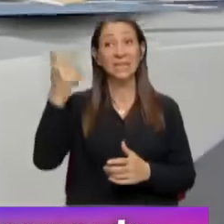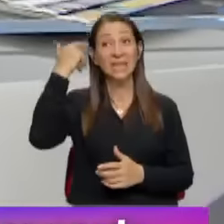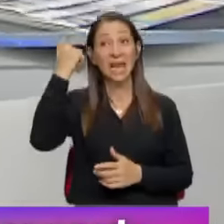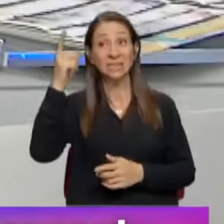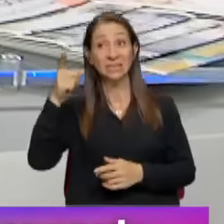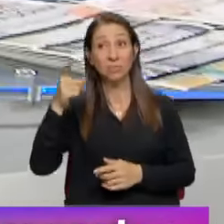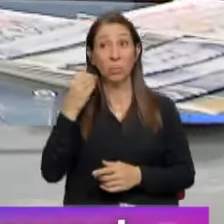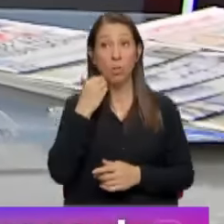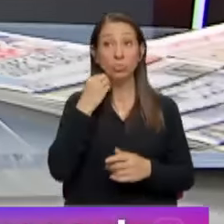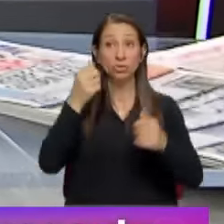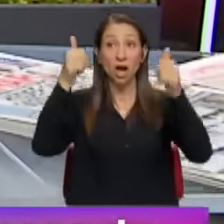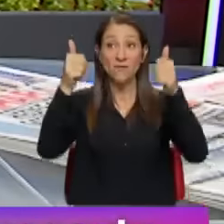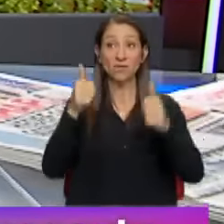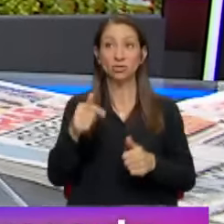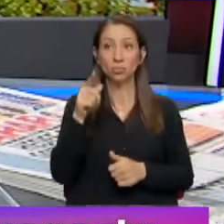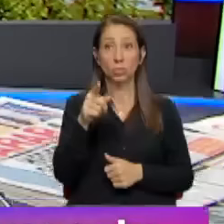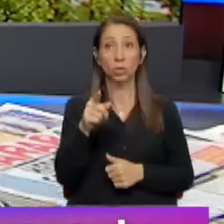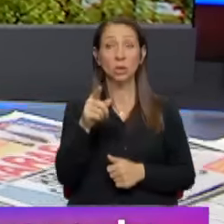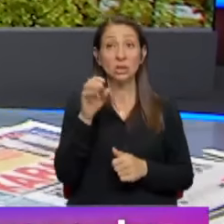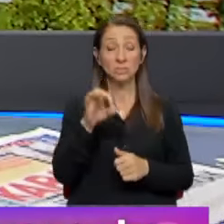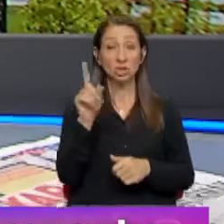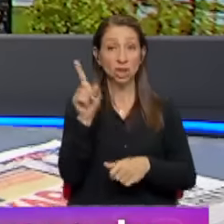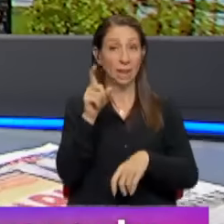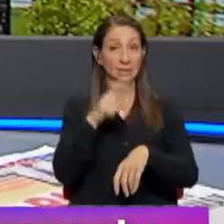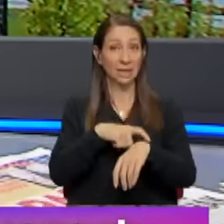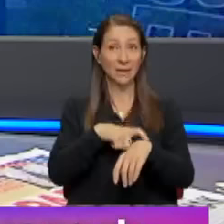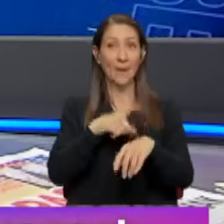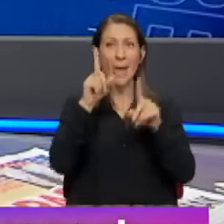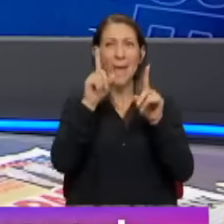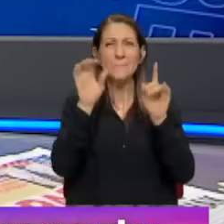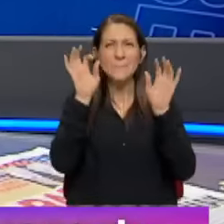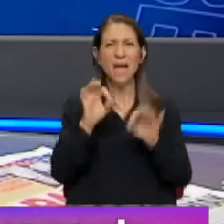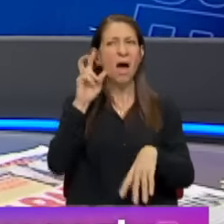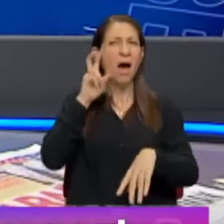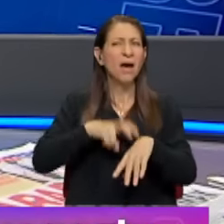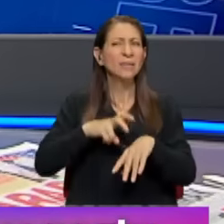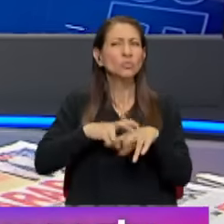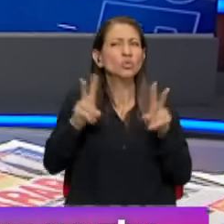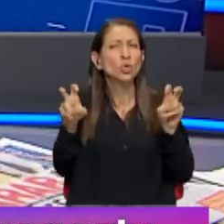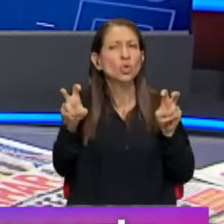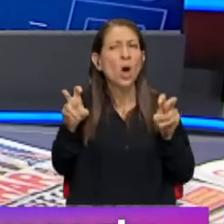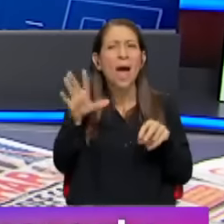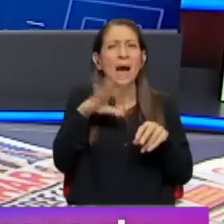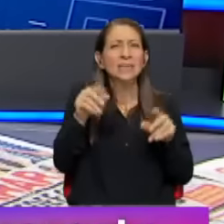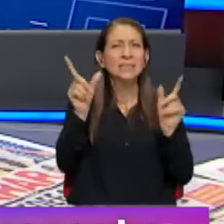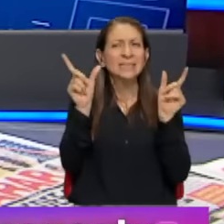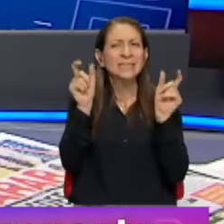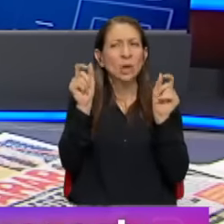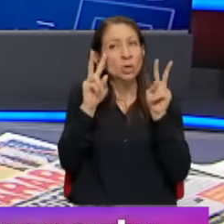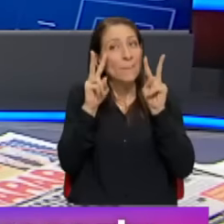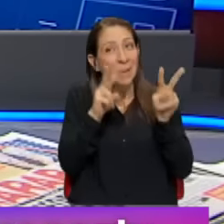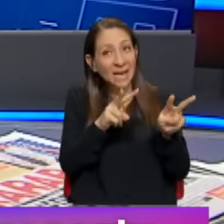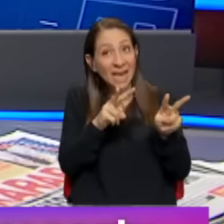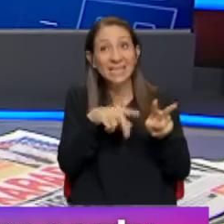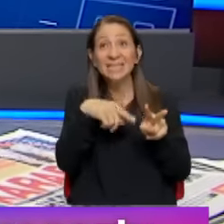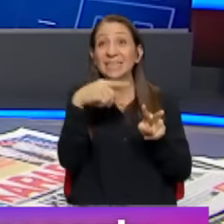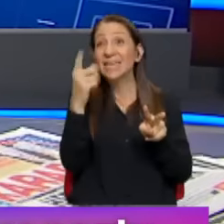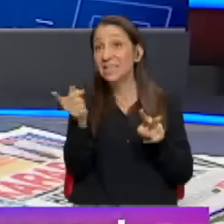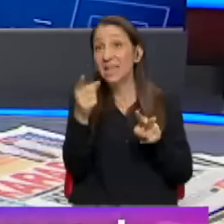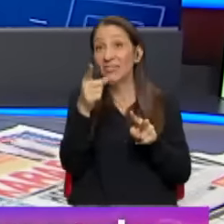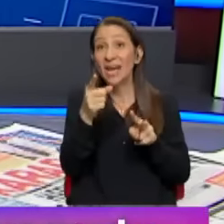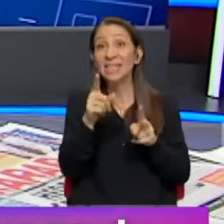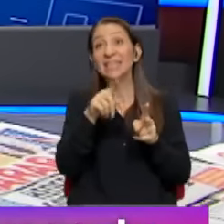Kiraz'daki borç afişi bu. Şimdi Çalar Saat'in başından beri hatırlattığımız konu. Herkes ıstakoza bakarken diğer